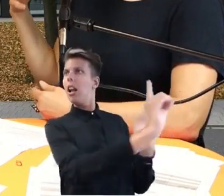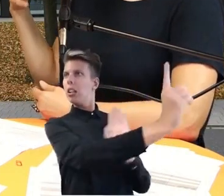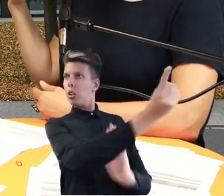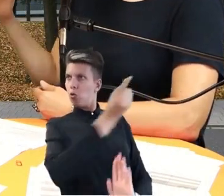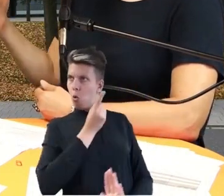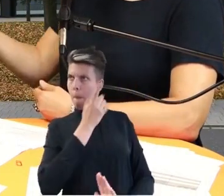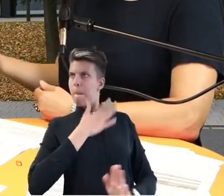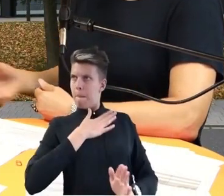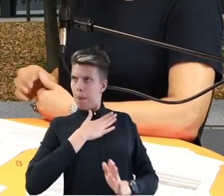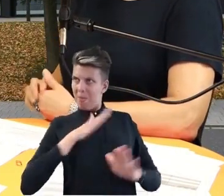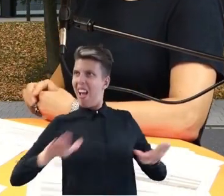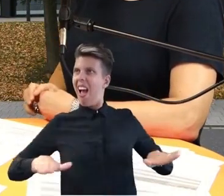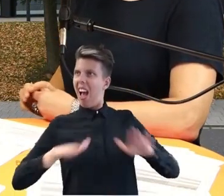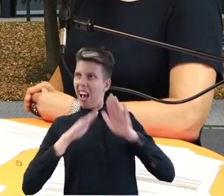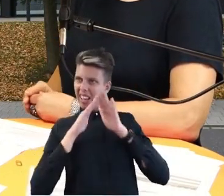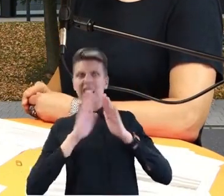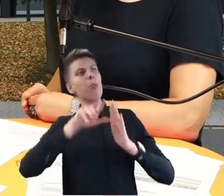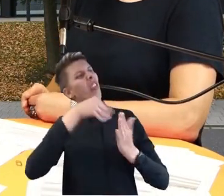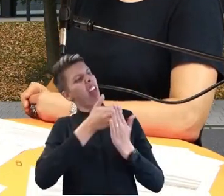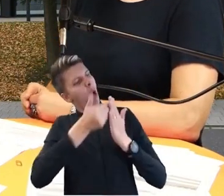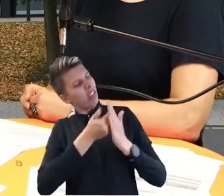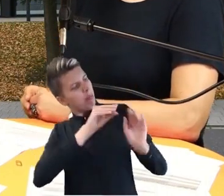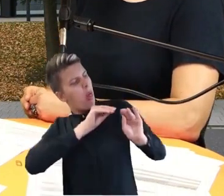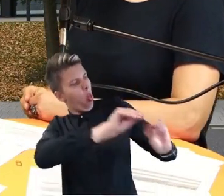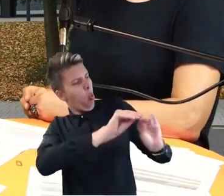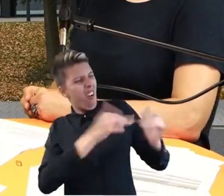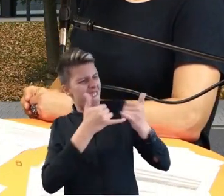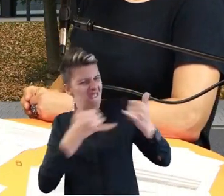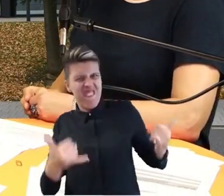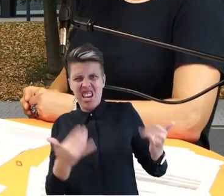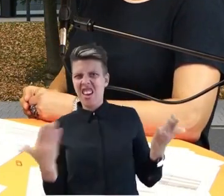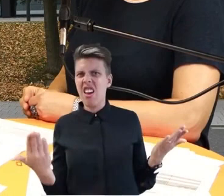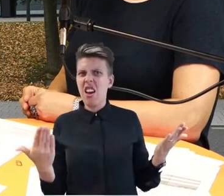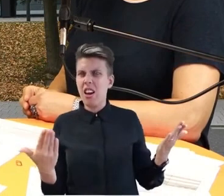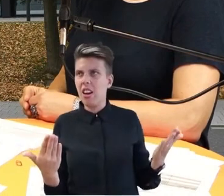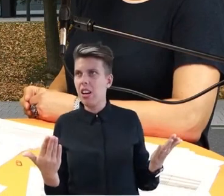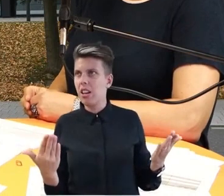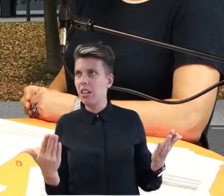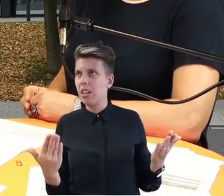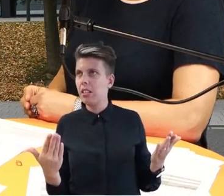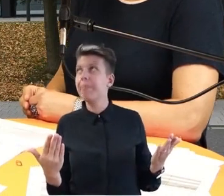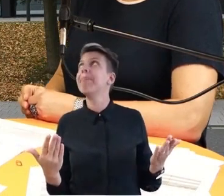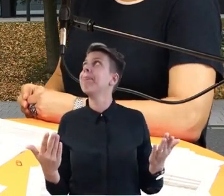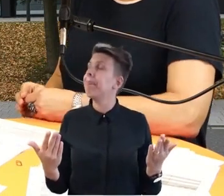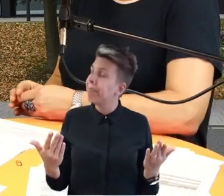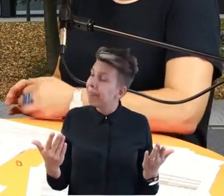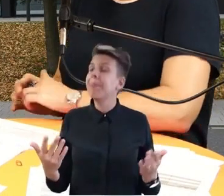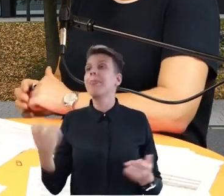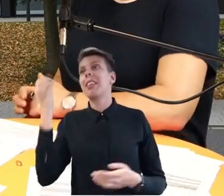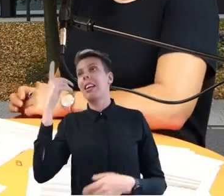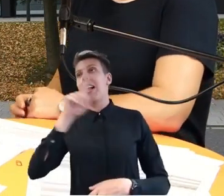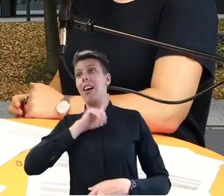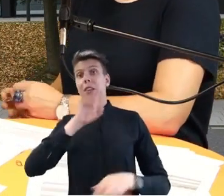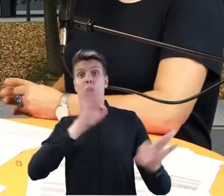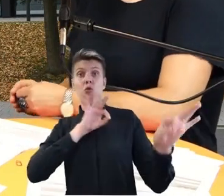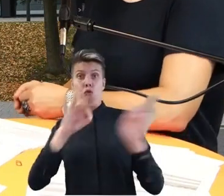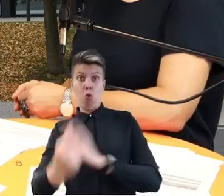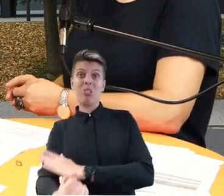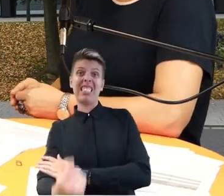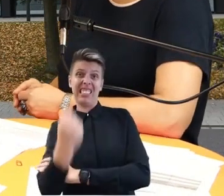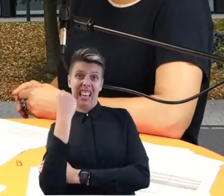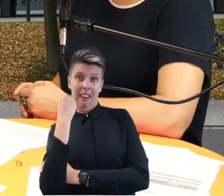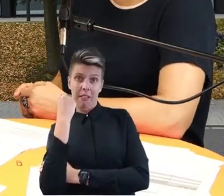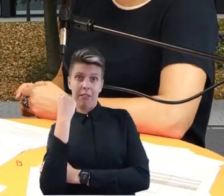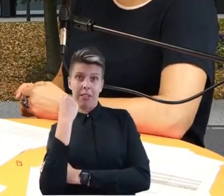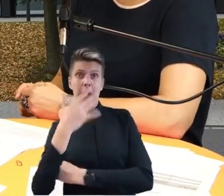wie läuft die ausbildung dann ab also sprach davon dass führungskräfte sind wir erwarten und das ist